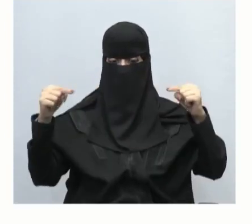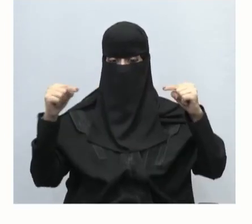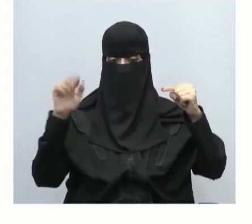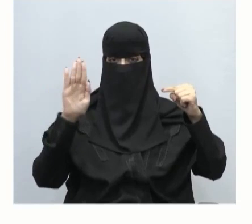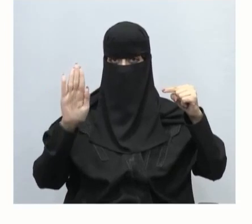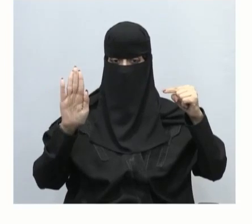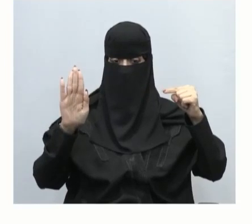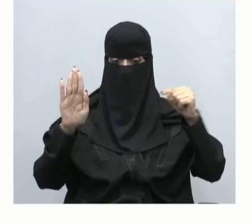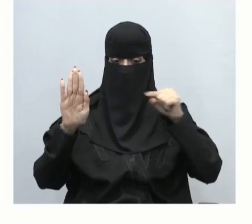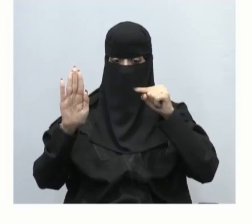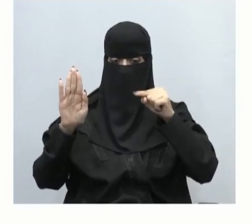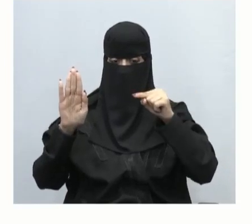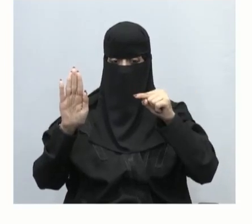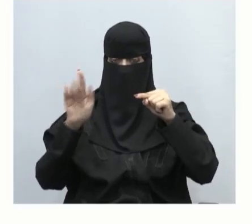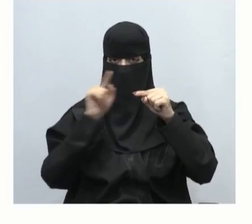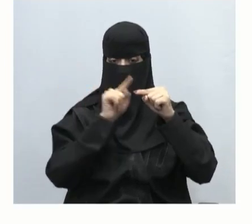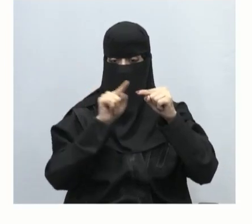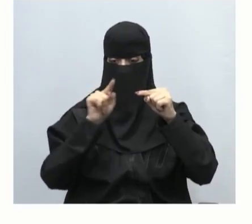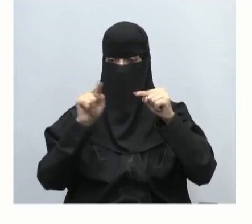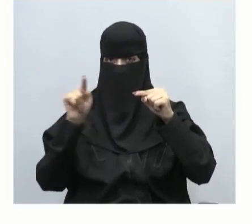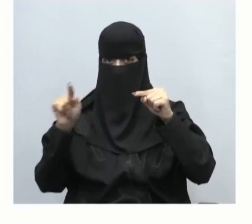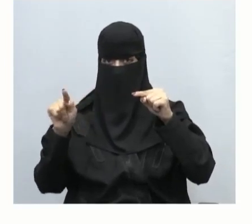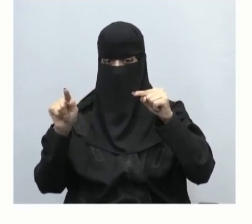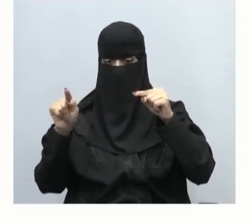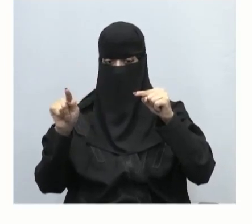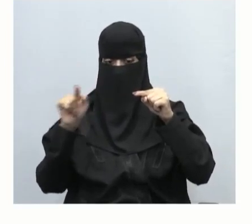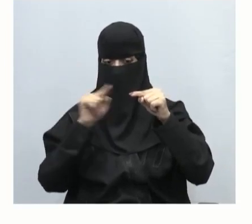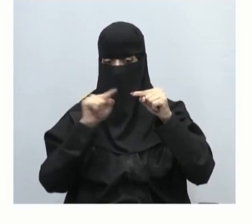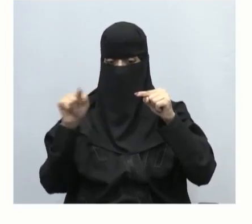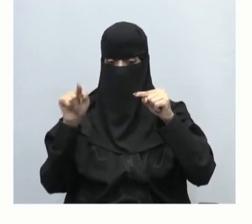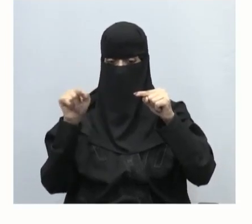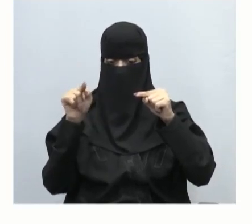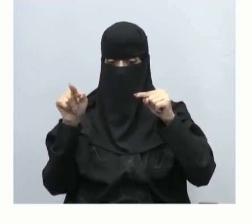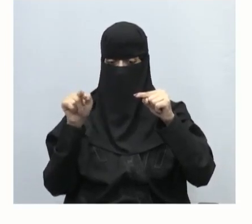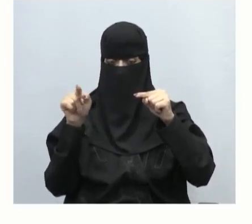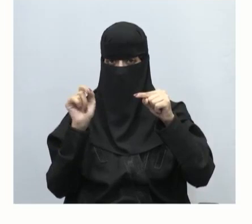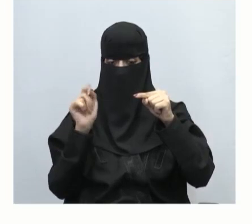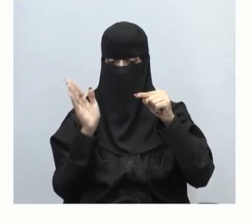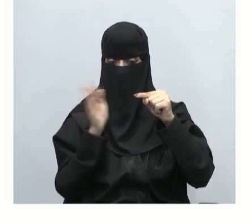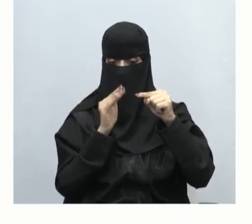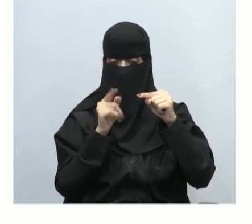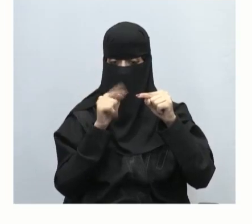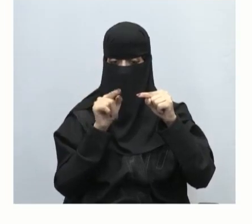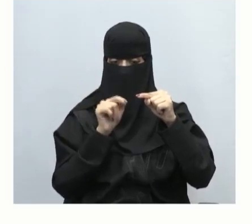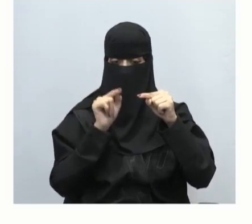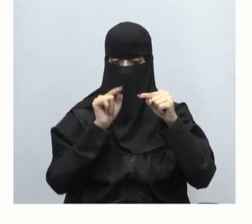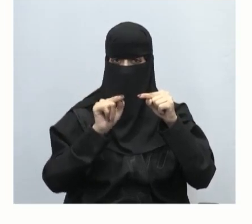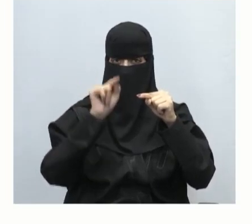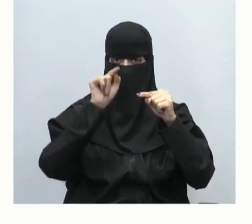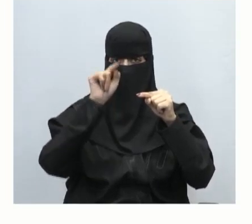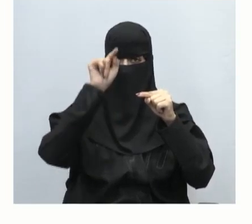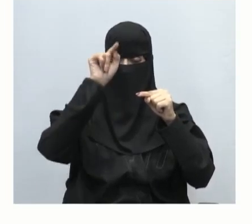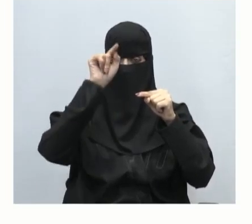الاصل وحده اثنتان ثلا اذا هذا الاحداثي السيني ثلاثه الاحداثي الصادي اربعه